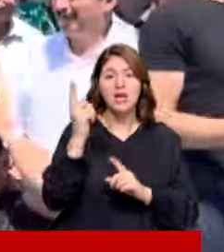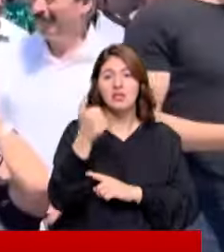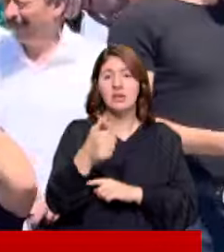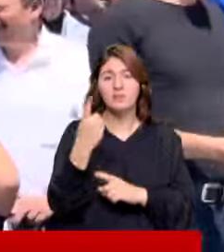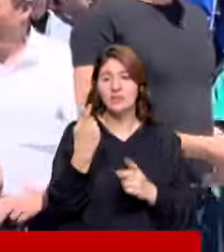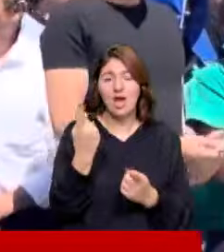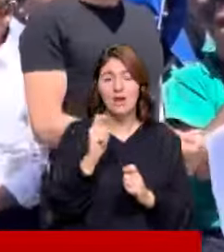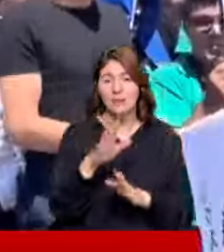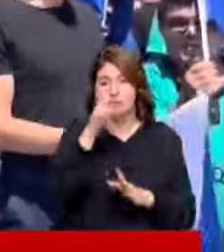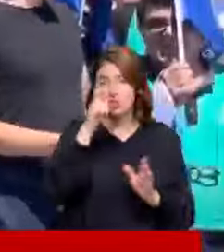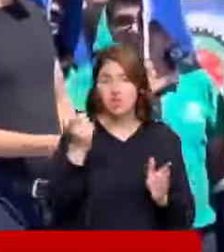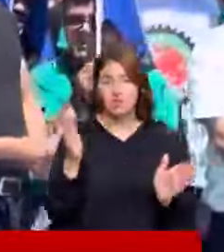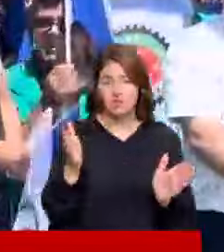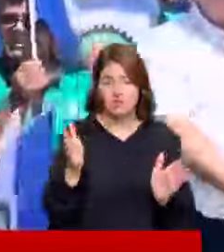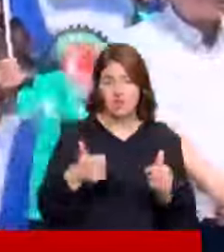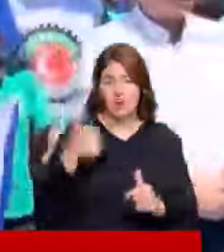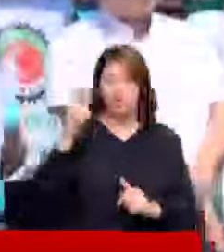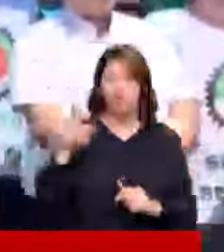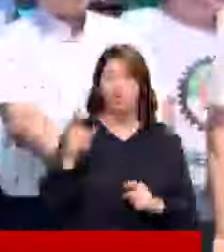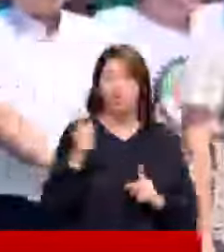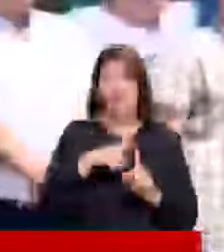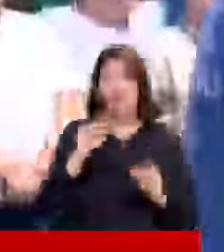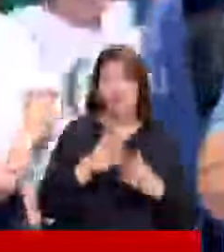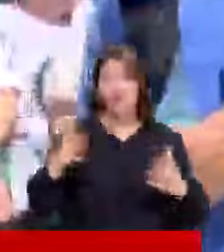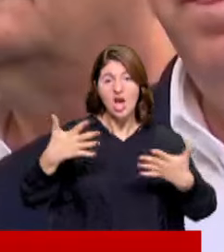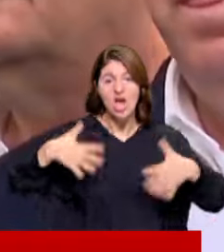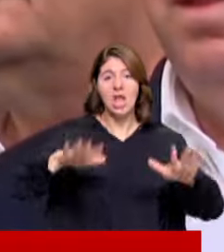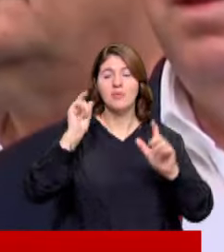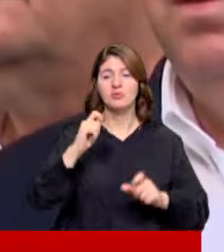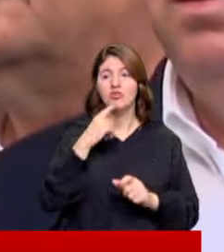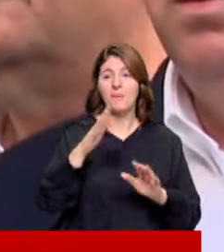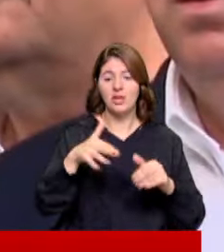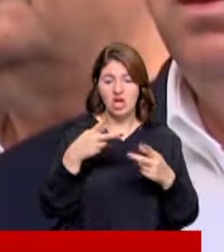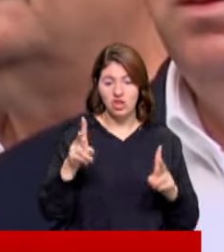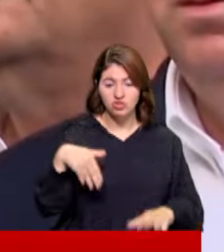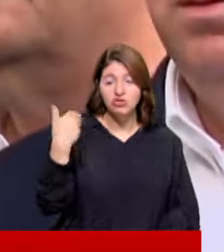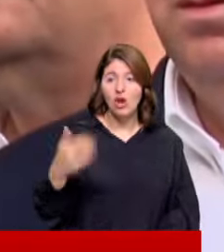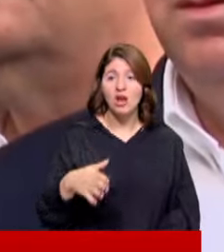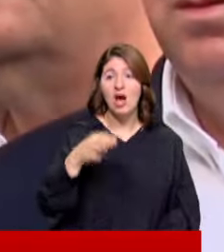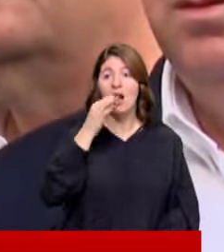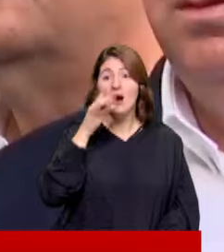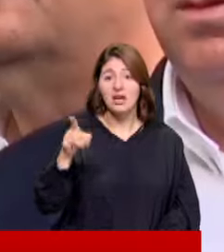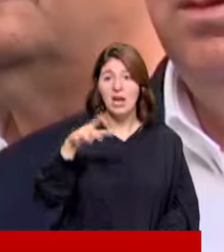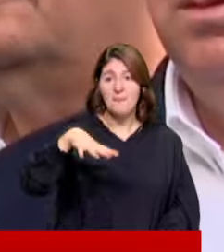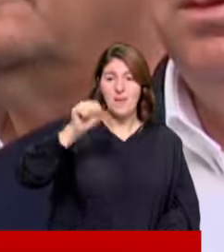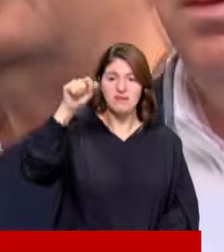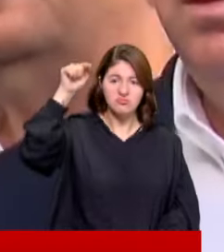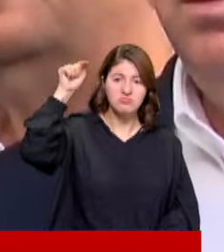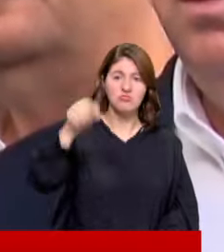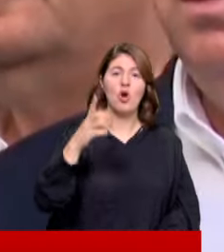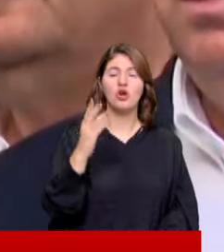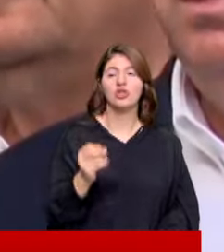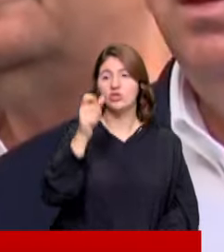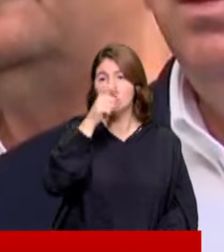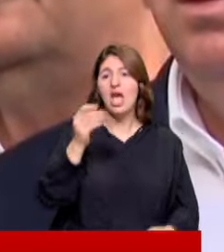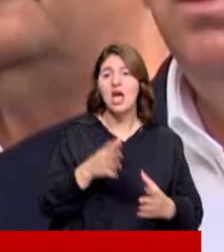atmadı. Türk İş Başkanı bugüne kadarki en büyük eylemi yapacaklarını açıkladı. Meclis açıldıktan sonra Ankara'nın göbeğinde olacağız.